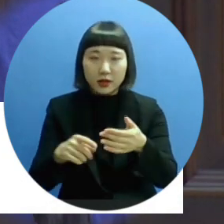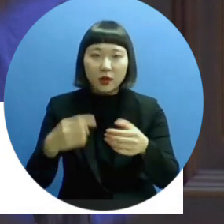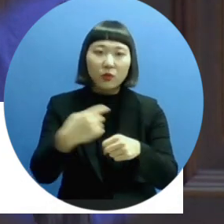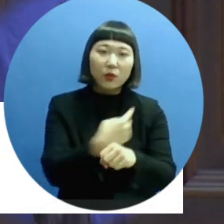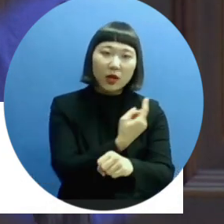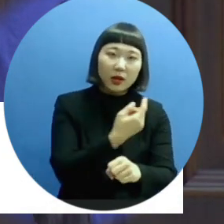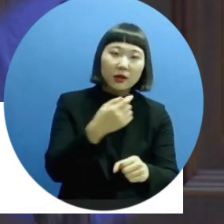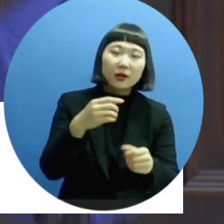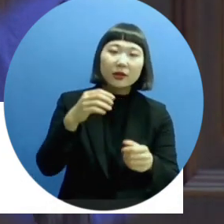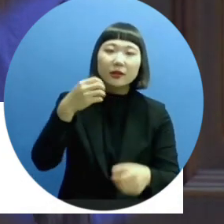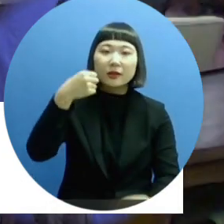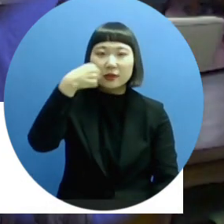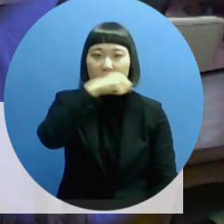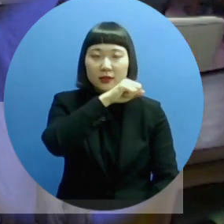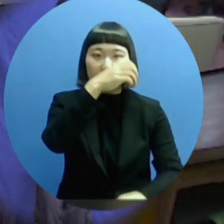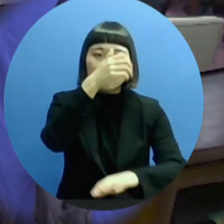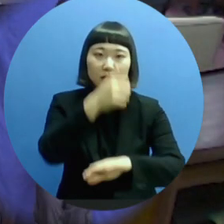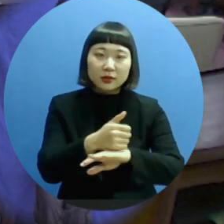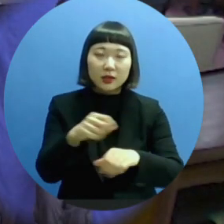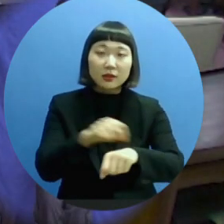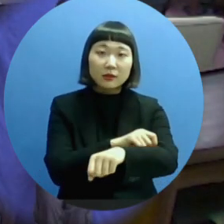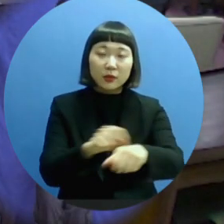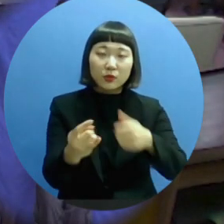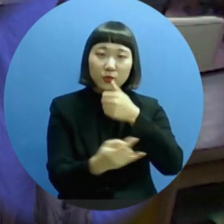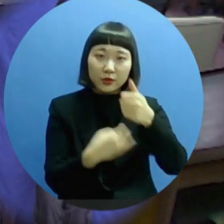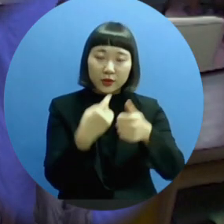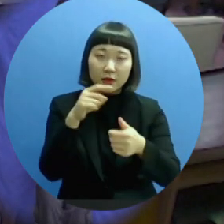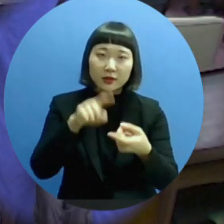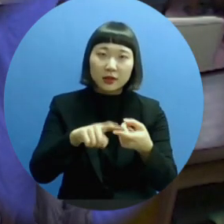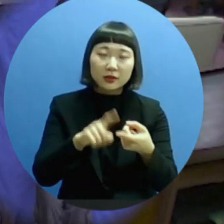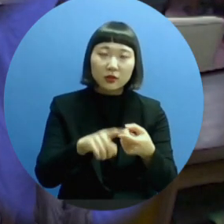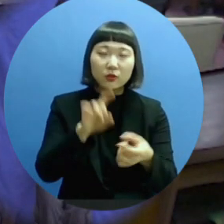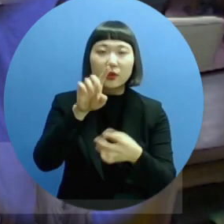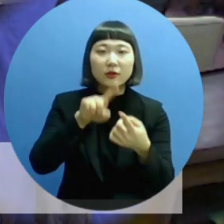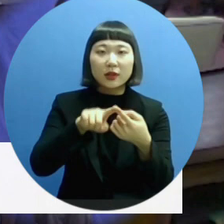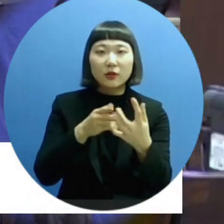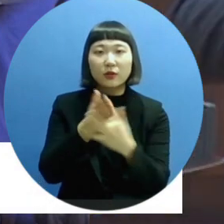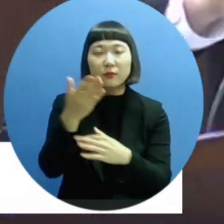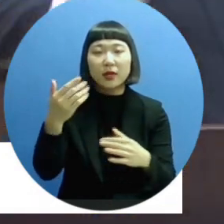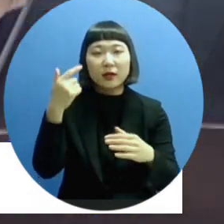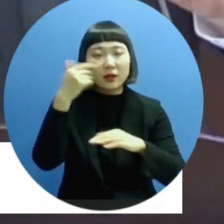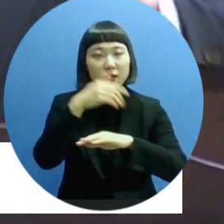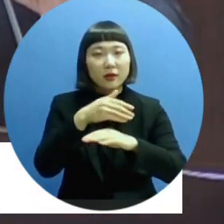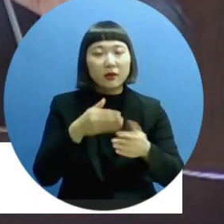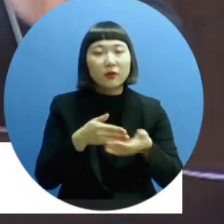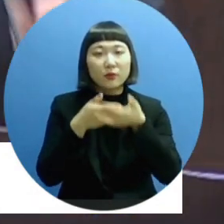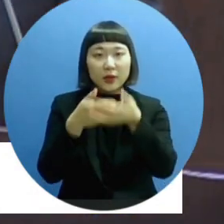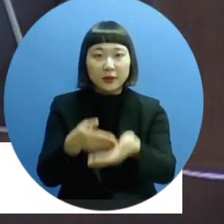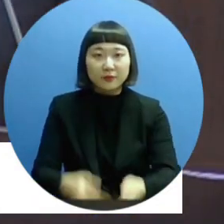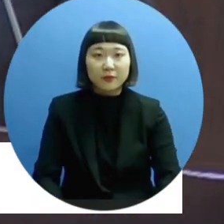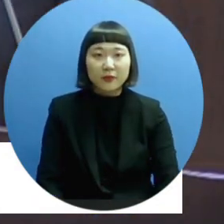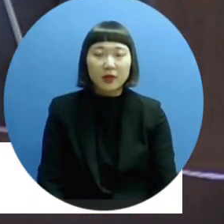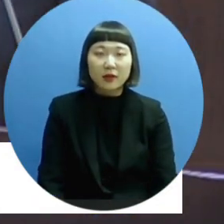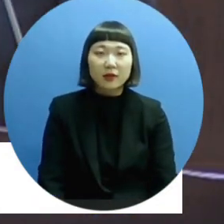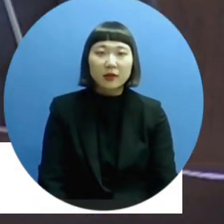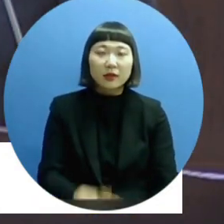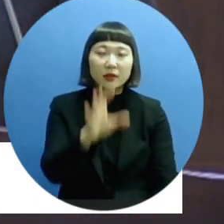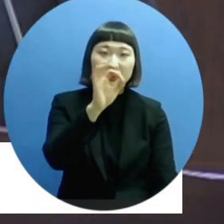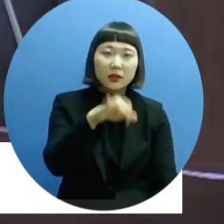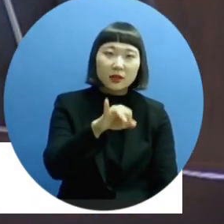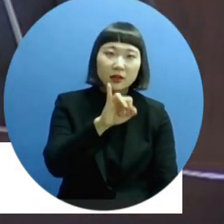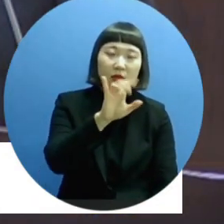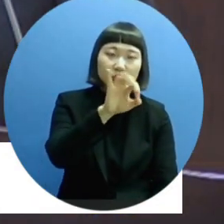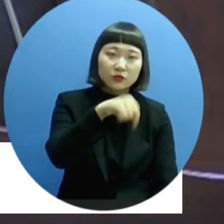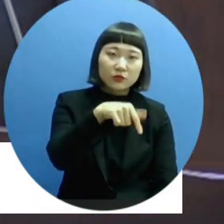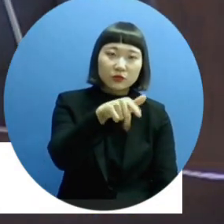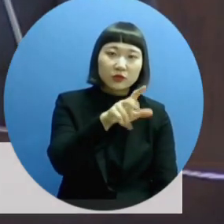심사한 수정안대로 하는. 국민의힘은 즉각 반발했습니다. 이우경, 전용호 의원은 예산 부활을